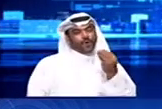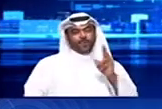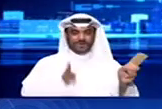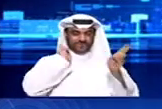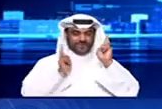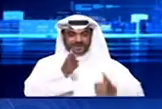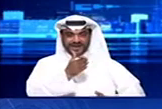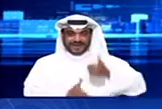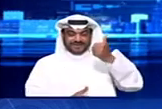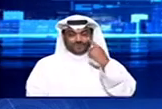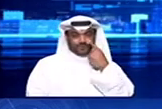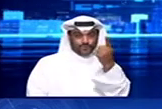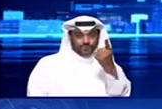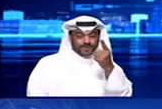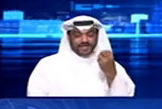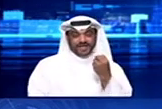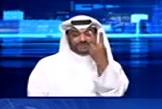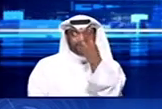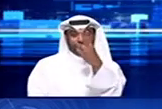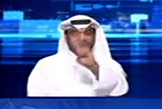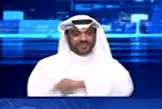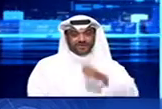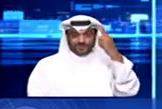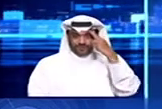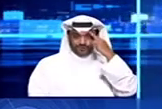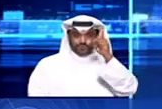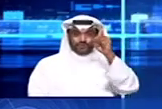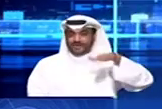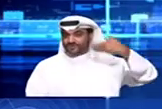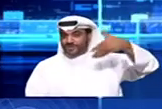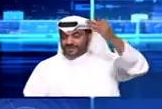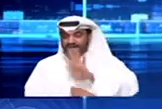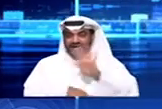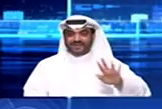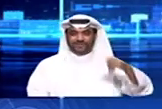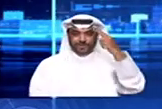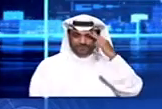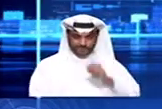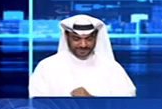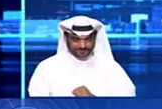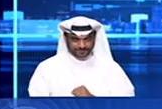إنجاح رؤية 2030 التي يتطلع إليها الشعب السعودي.